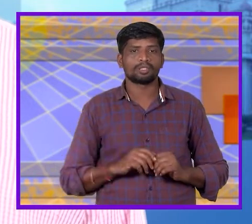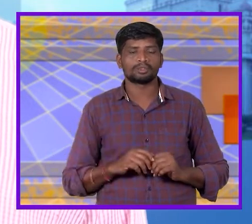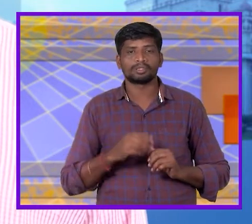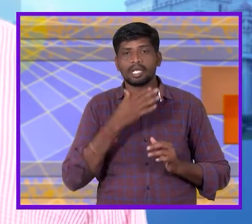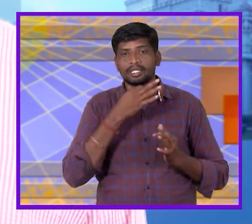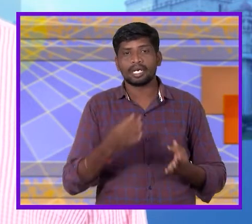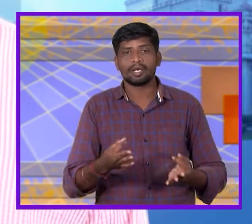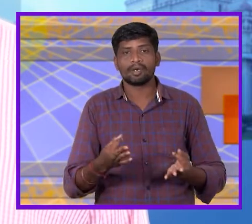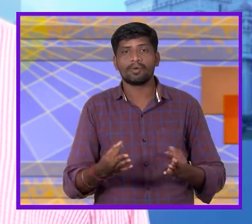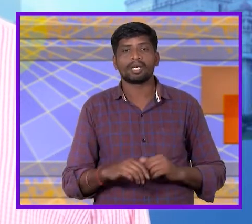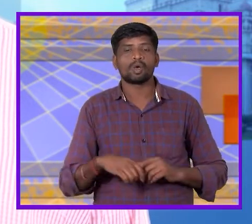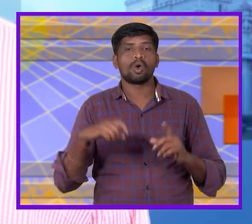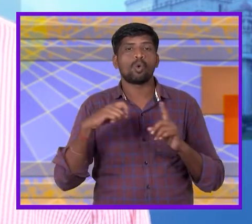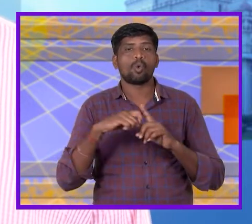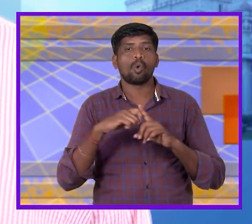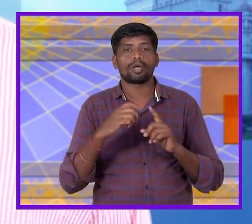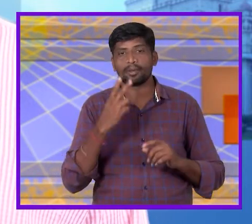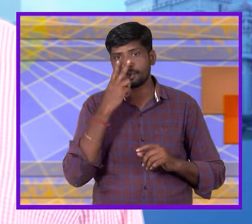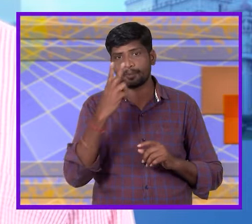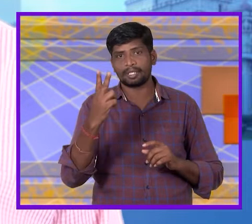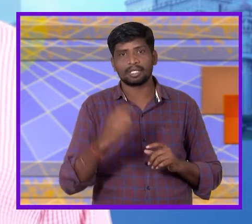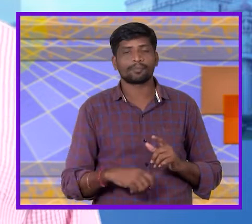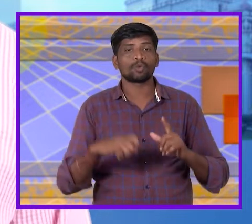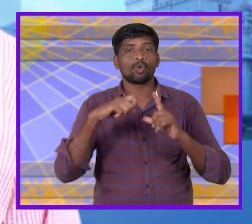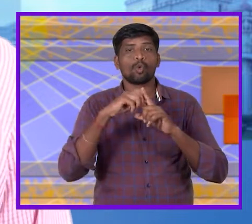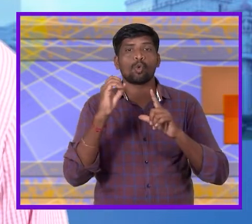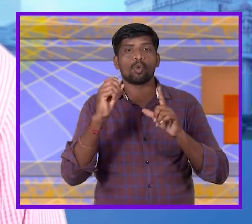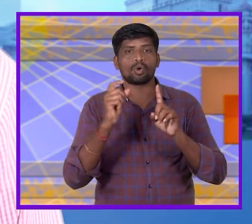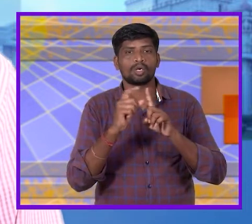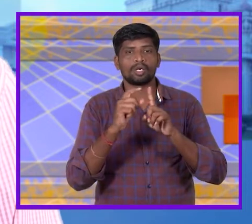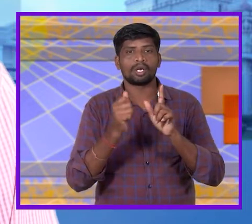வள்ளுவர் கோட்டம். சென்னையில் கோடம்பாக்கத்தில்